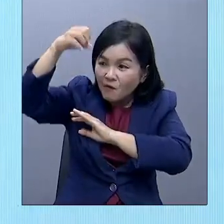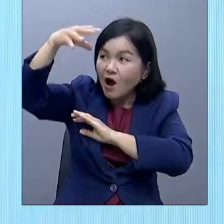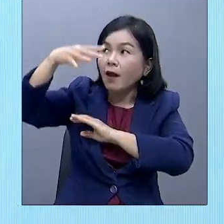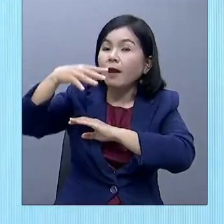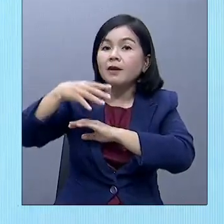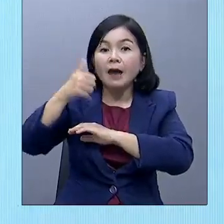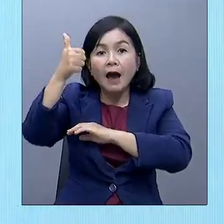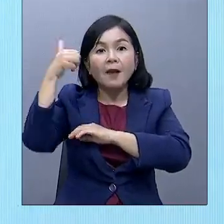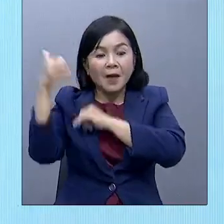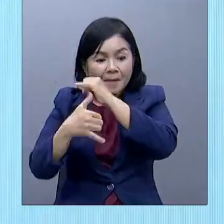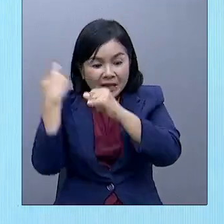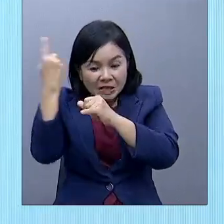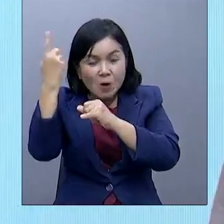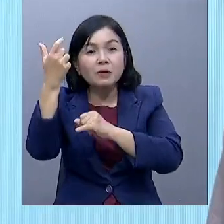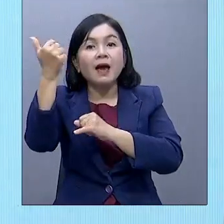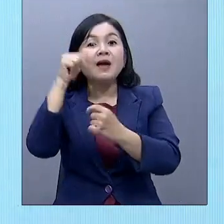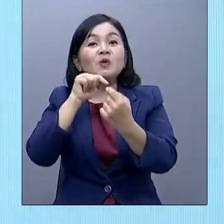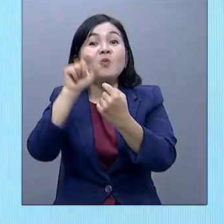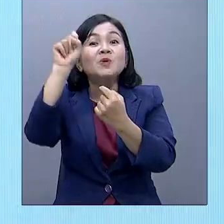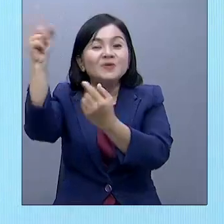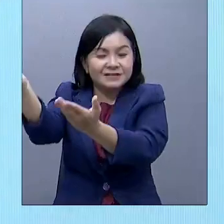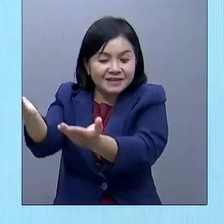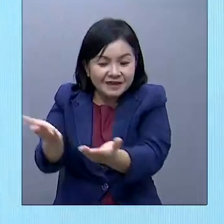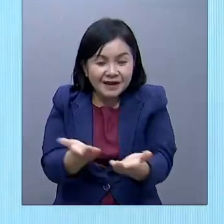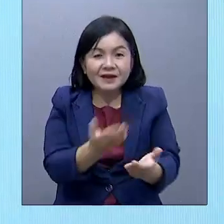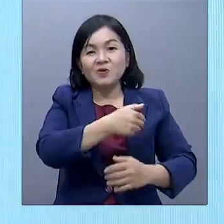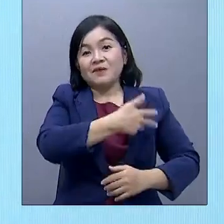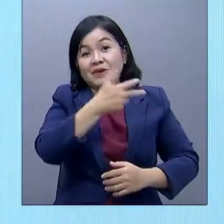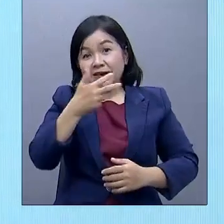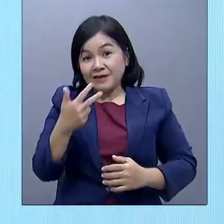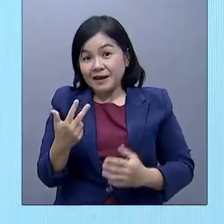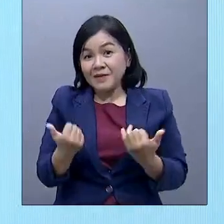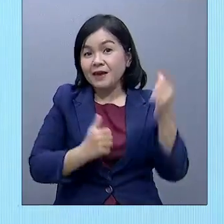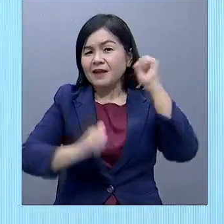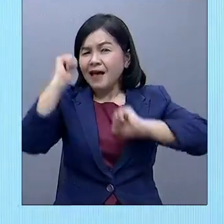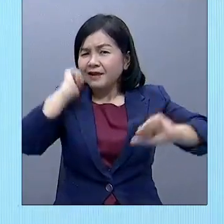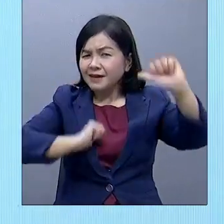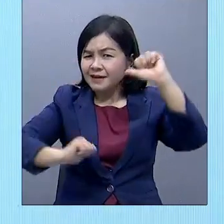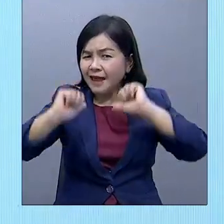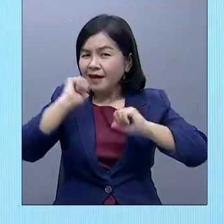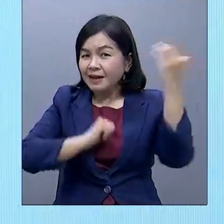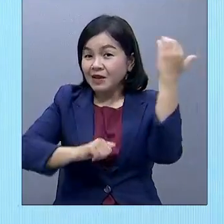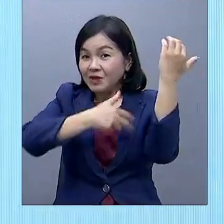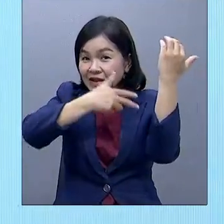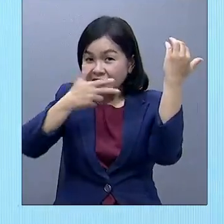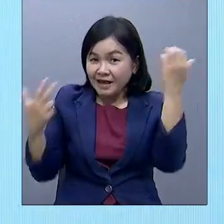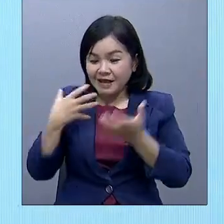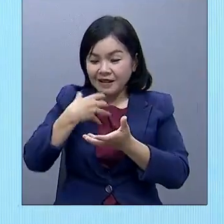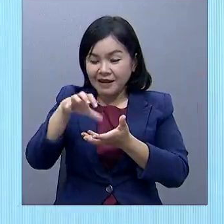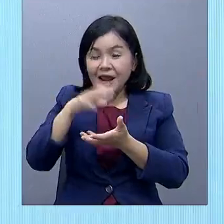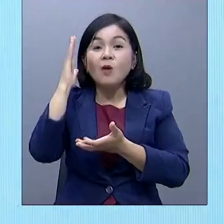ายรายการของเราวันศุกร์นี้ครับเรามีแขกรับเชิญนะครับไทย PBS ของเรามีละครน้ำดีเรื่องใหม่มาฝากคุณผู้ชมใครที่ต